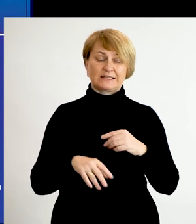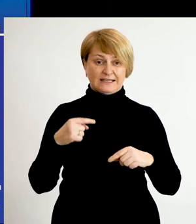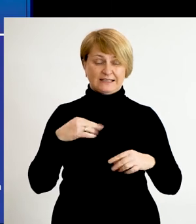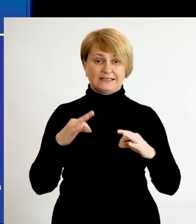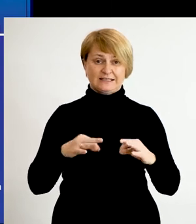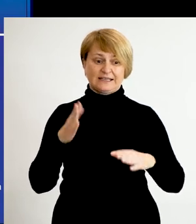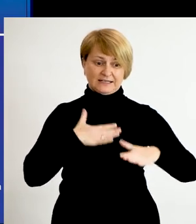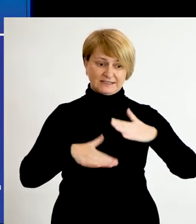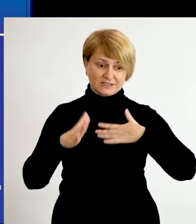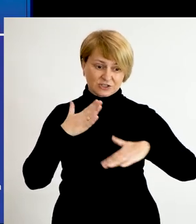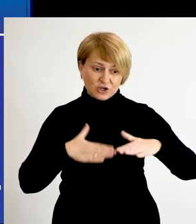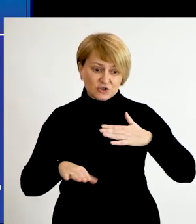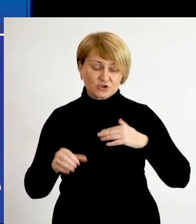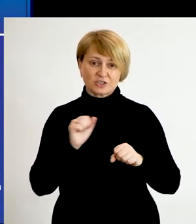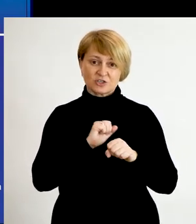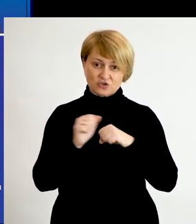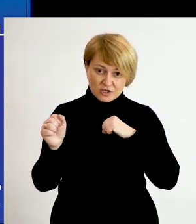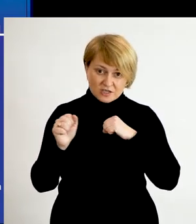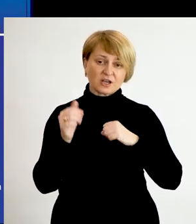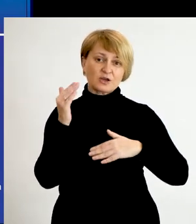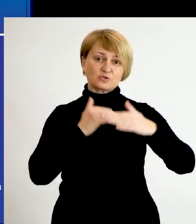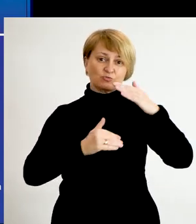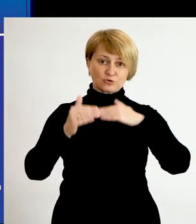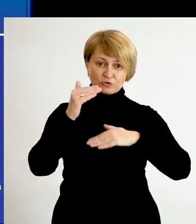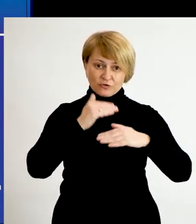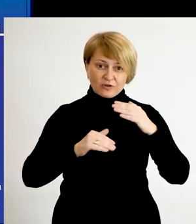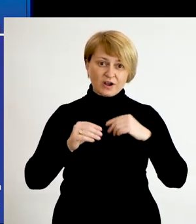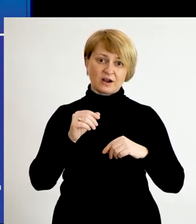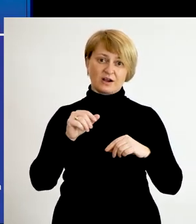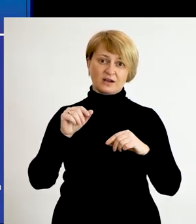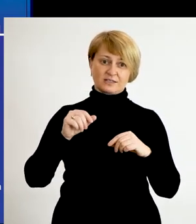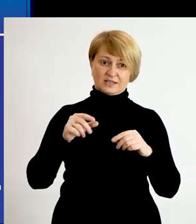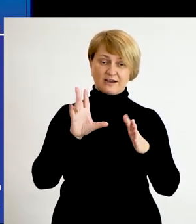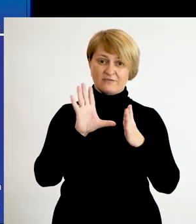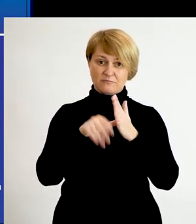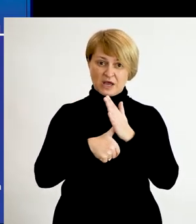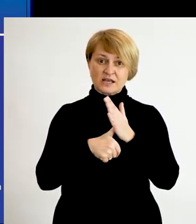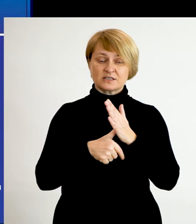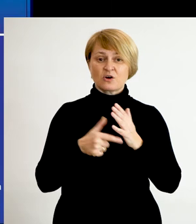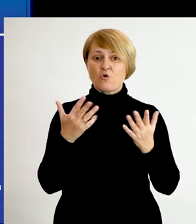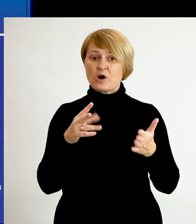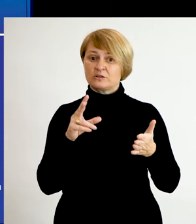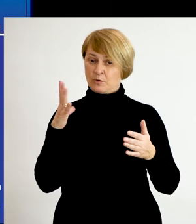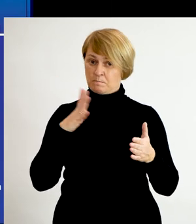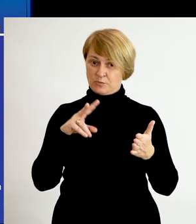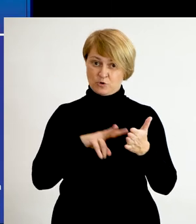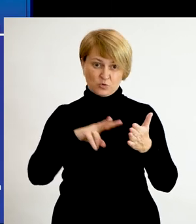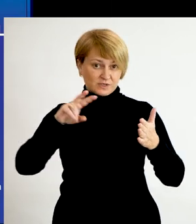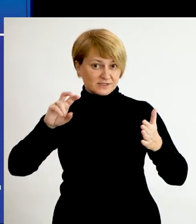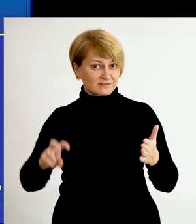raz kolejny z tego, że ta inwestycja jest na liście inwestycji miejskich, bo łatwo było jej nie realizować.